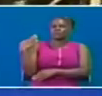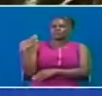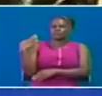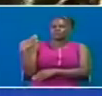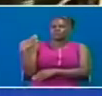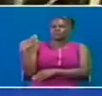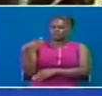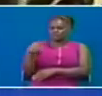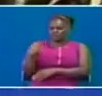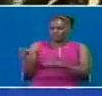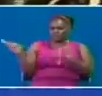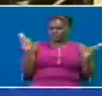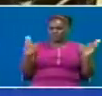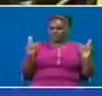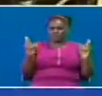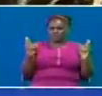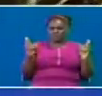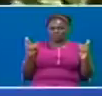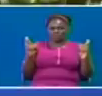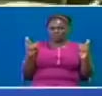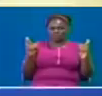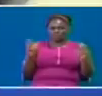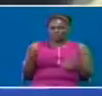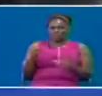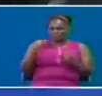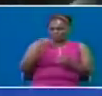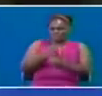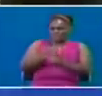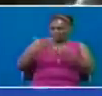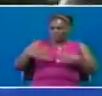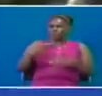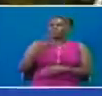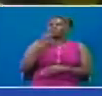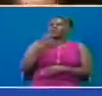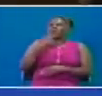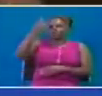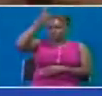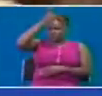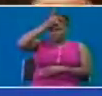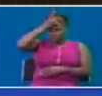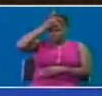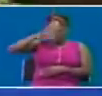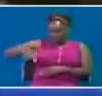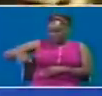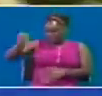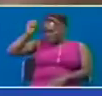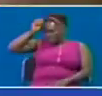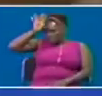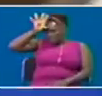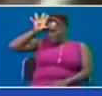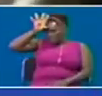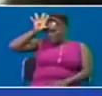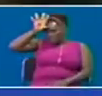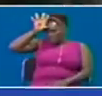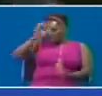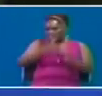Yuko kwenye pilka-pilka za kujitayarisha kutoa vichekesho kwa baadhi ya wakazi wa kijiji cha Kamuri ya kaunti ya Kiambu.